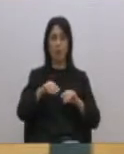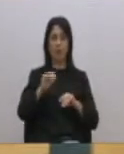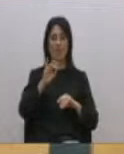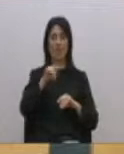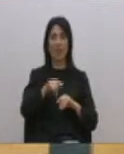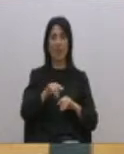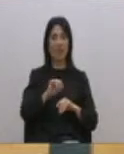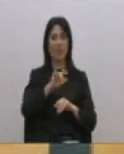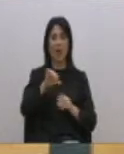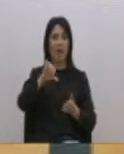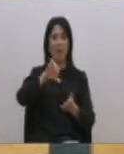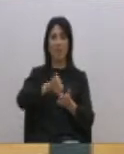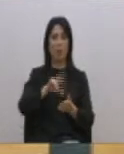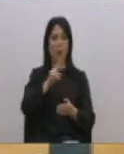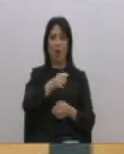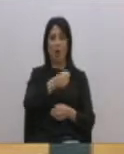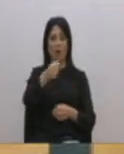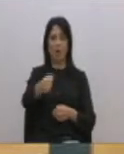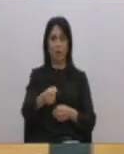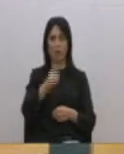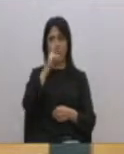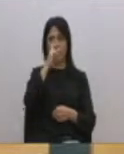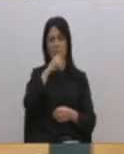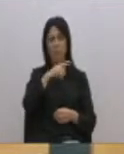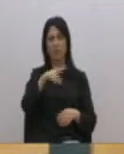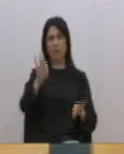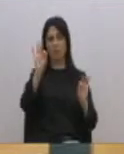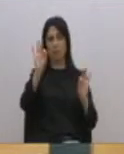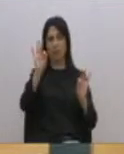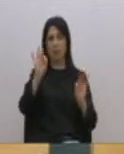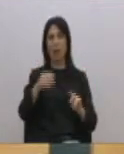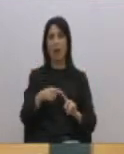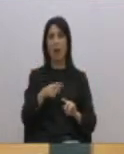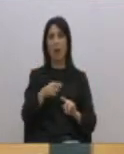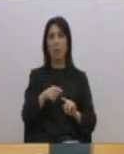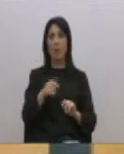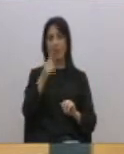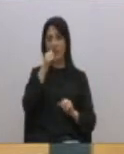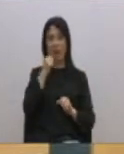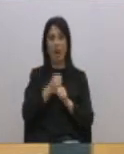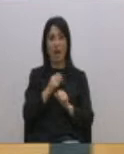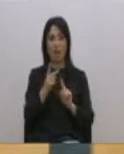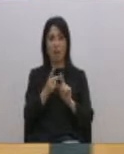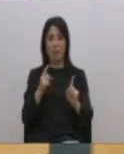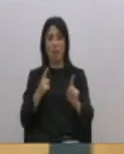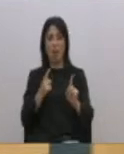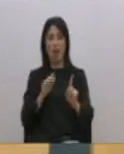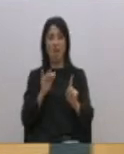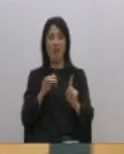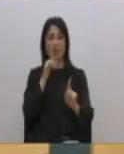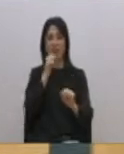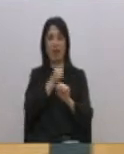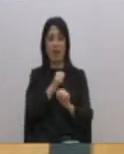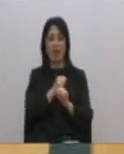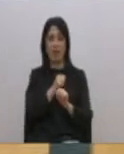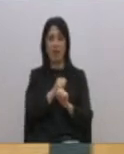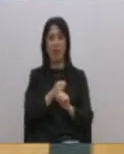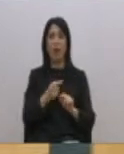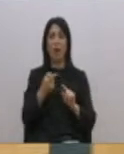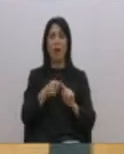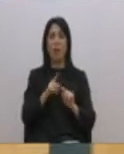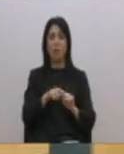ფრაქციამ არ წამოაყენა ეს კანდიდატურა თვეების განმავლობაში. ამას ვერ ახერხებს ვერც მეორე ფრაქცია მასში.